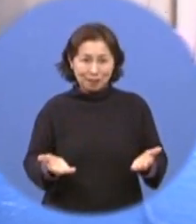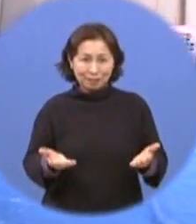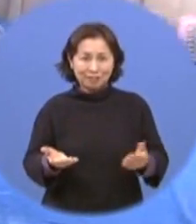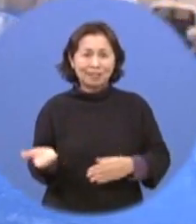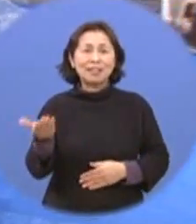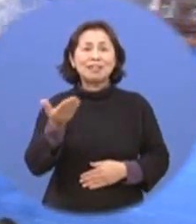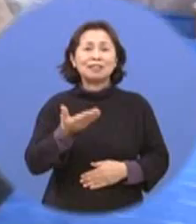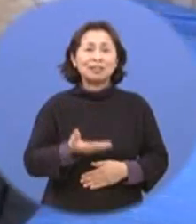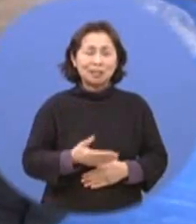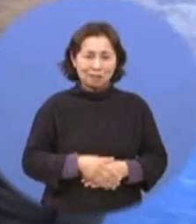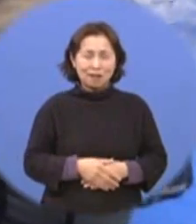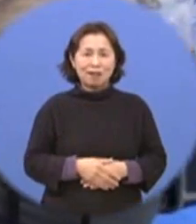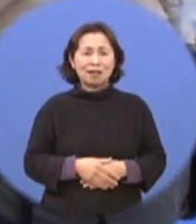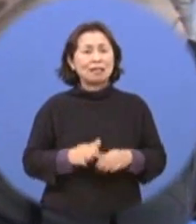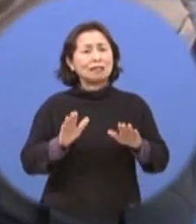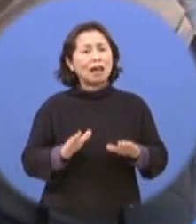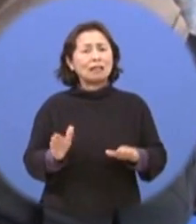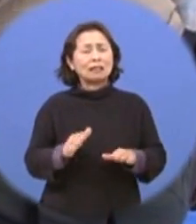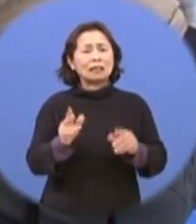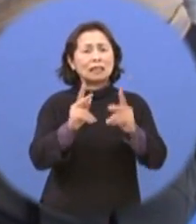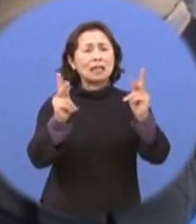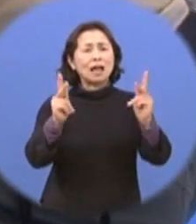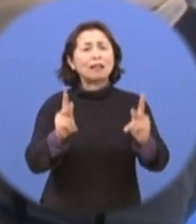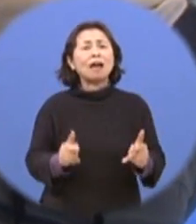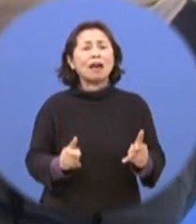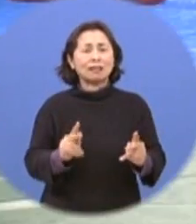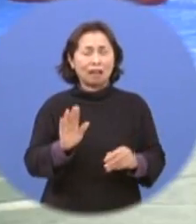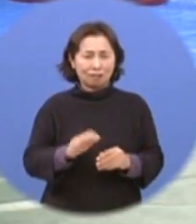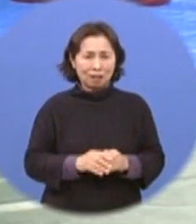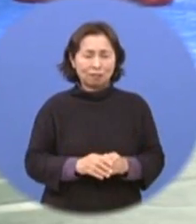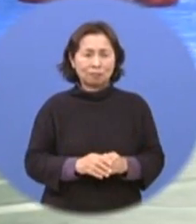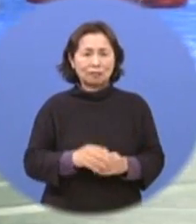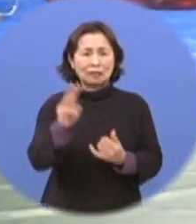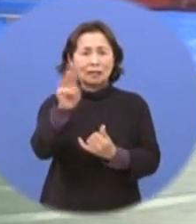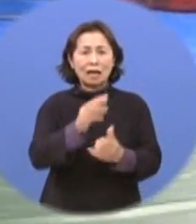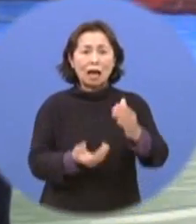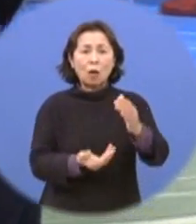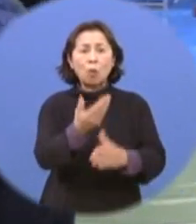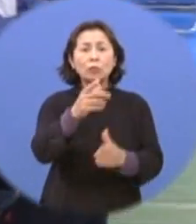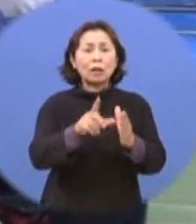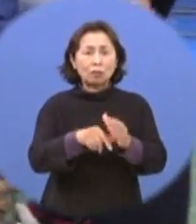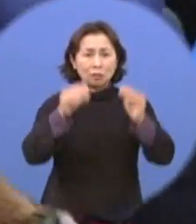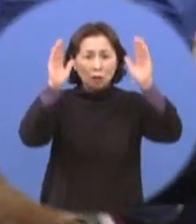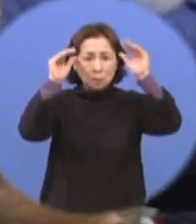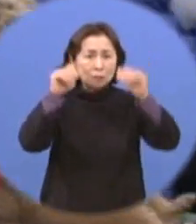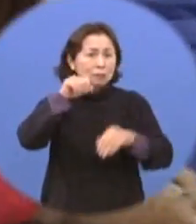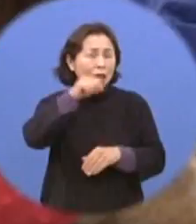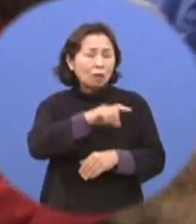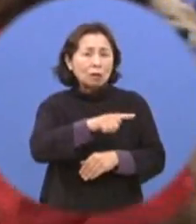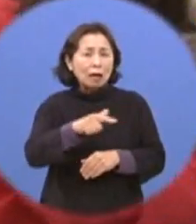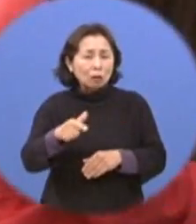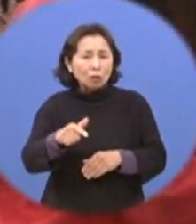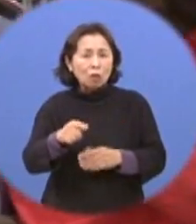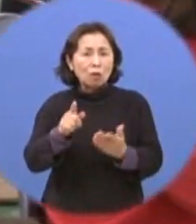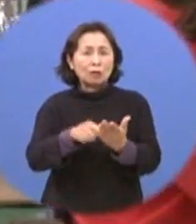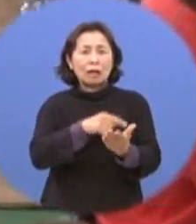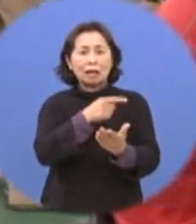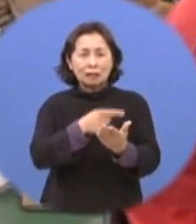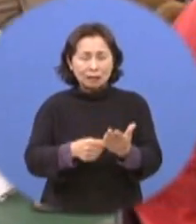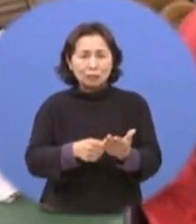後半は近年課題となっている災害時のベッド対応について考える防災セミナーを紹介し